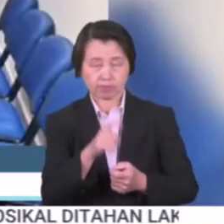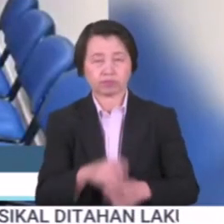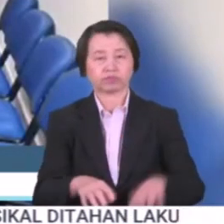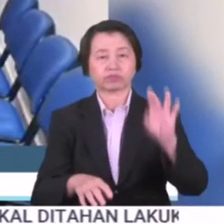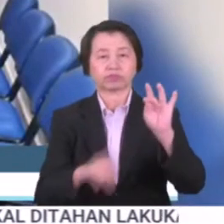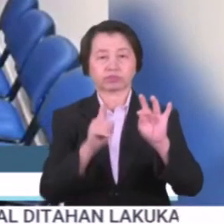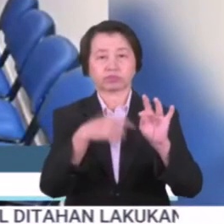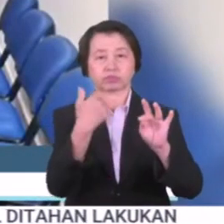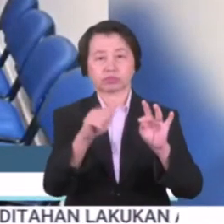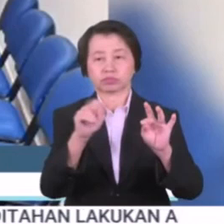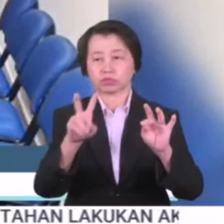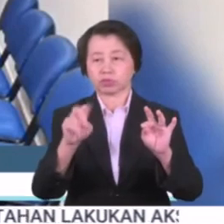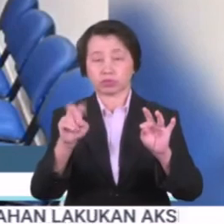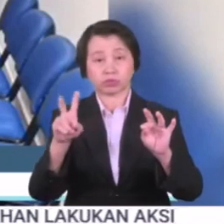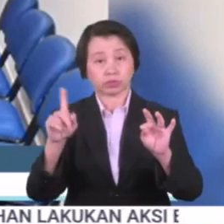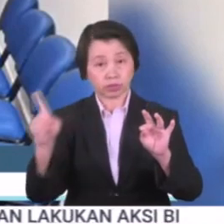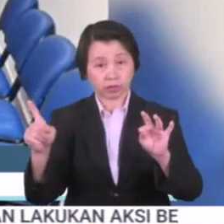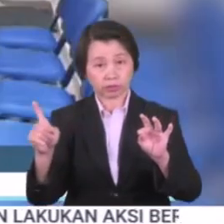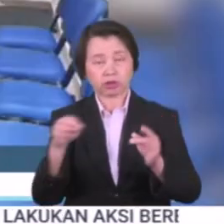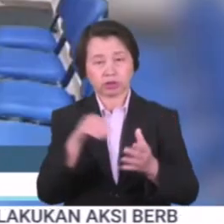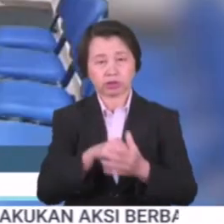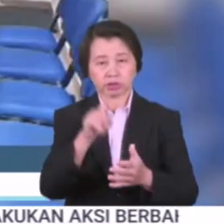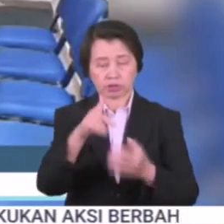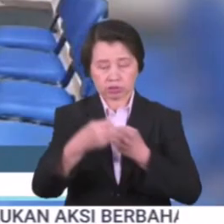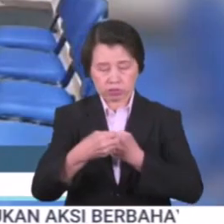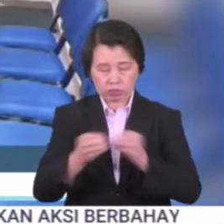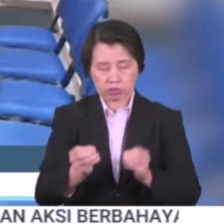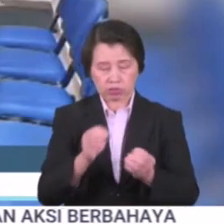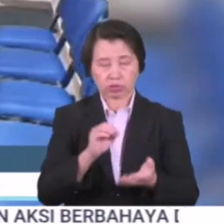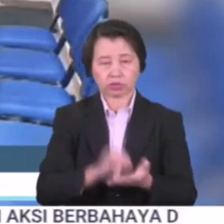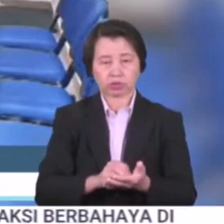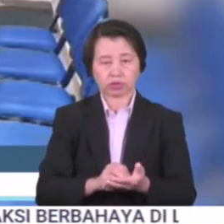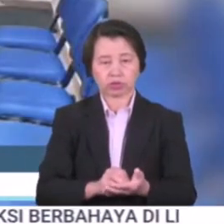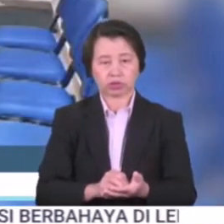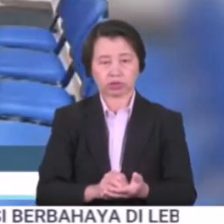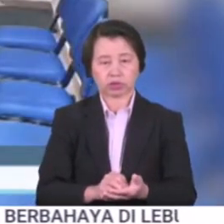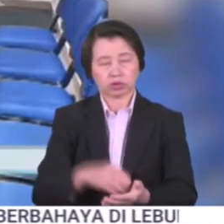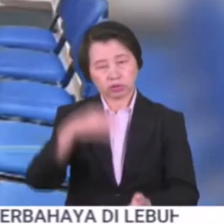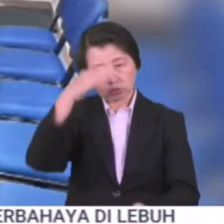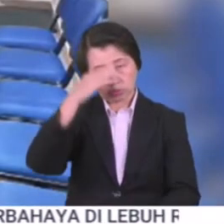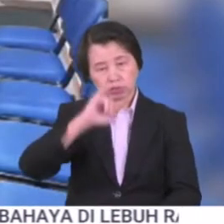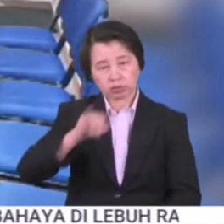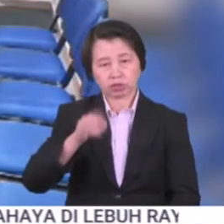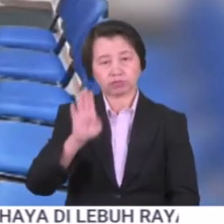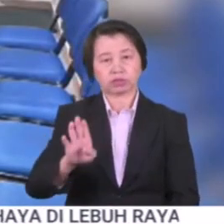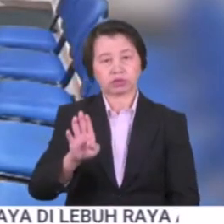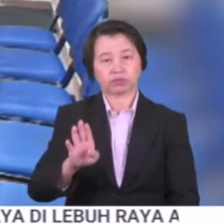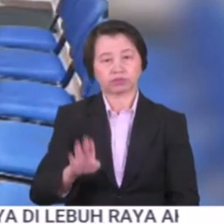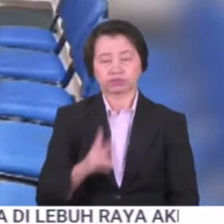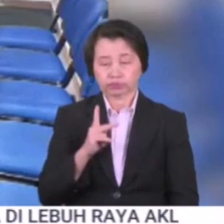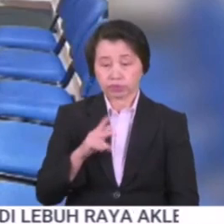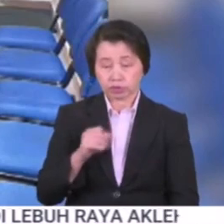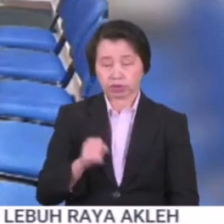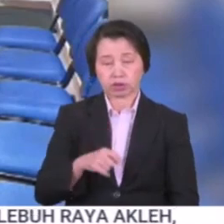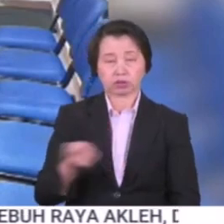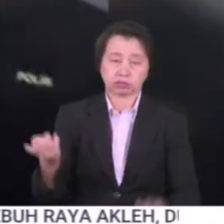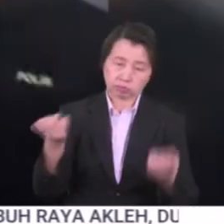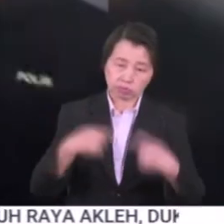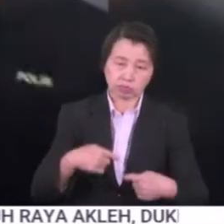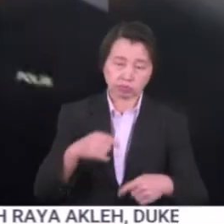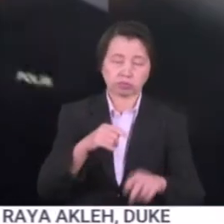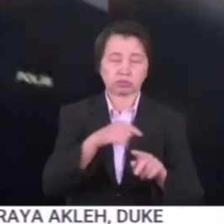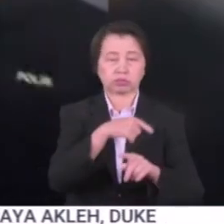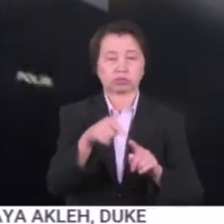pada 8 Oktober 2021 di sebuah pejabat di kota softcase disebut semula